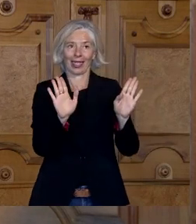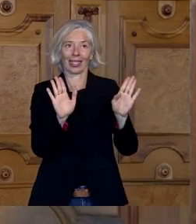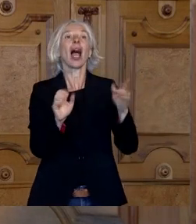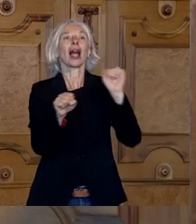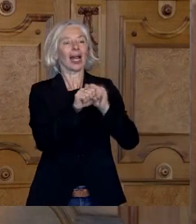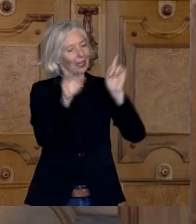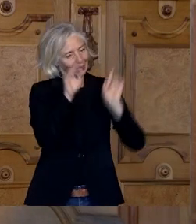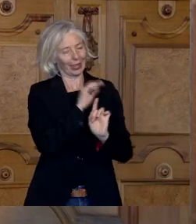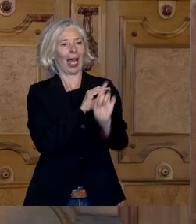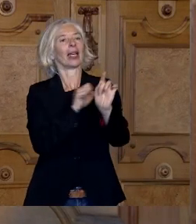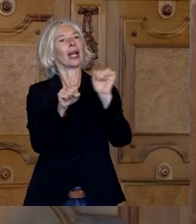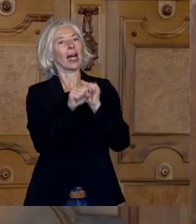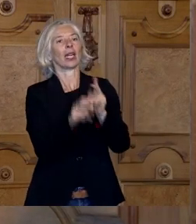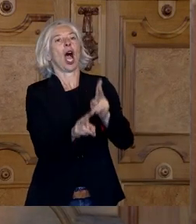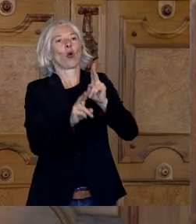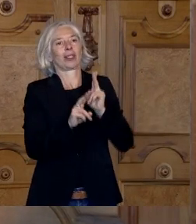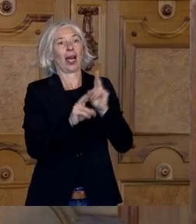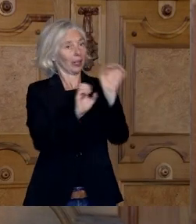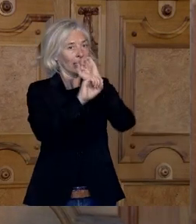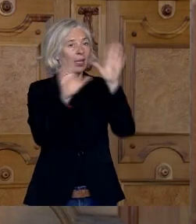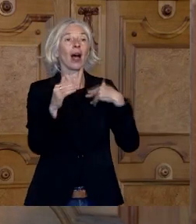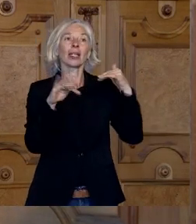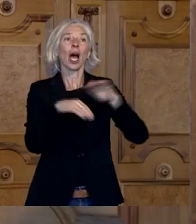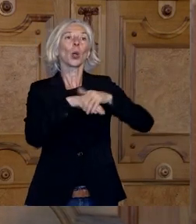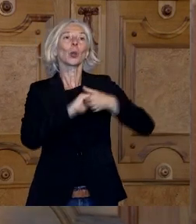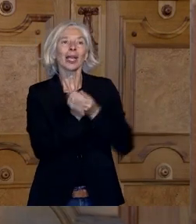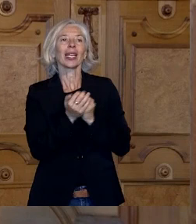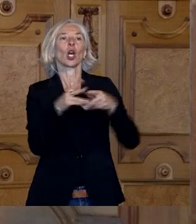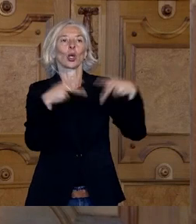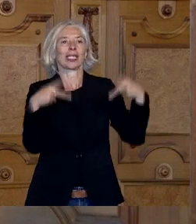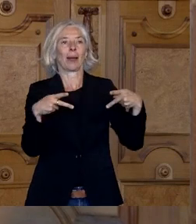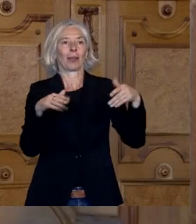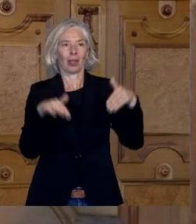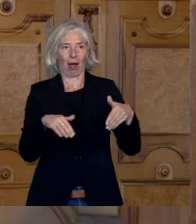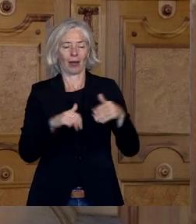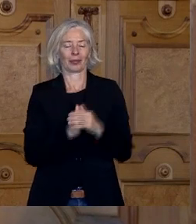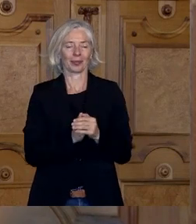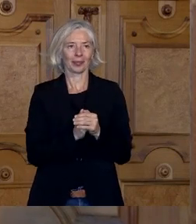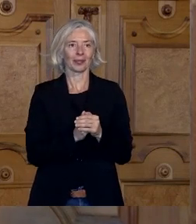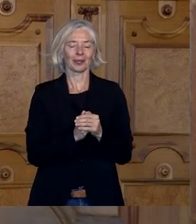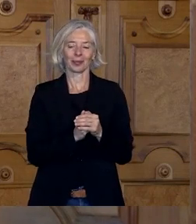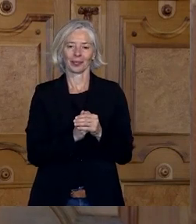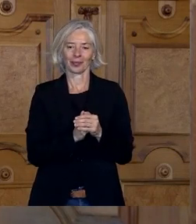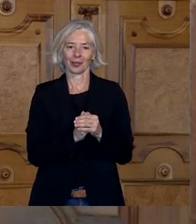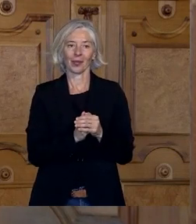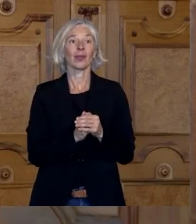eines Hygienekonzeptes natürlich für Sie wieder zur Verfügung stehen. Parallel wird es auch